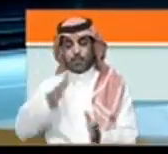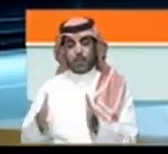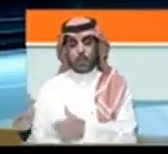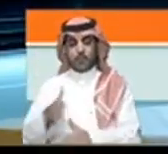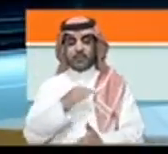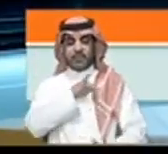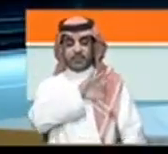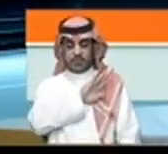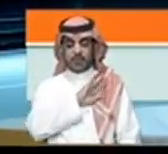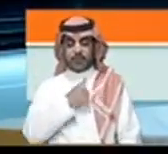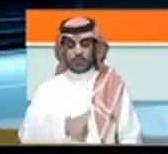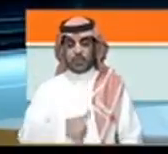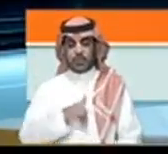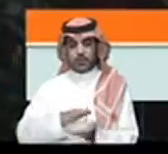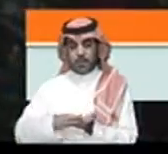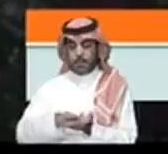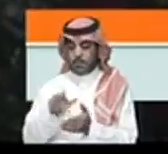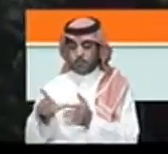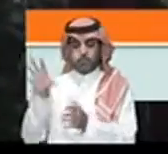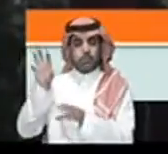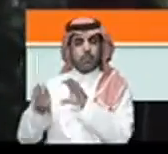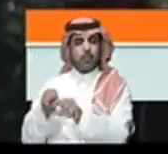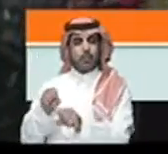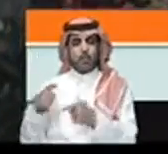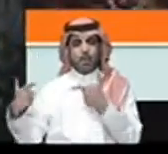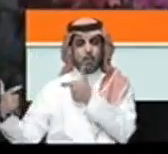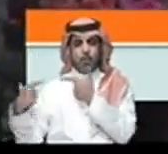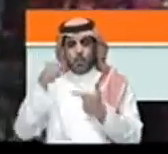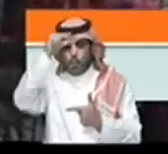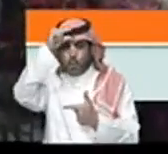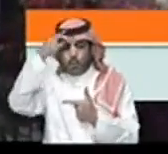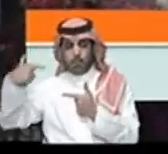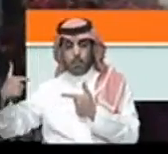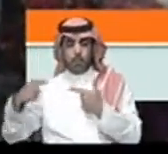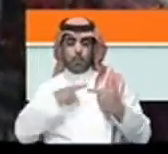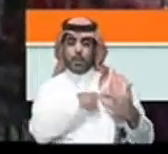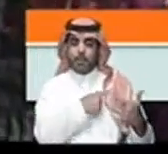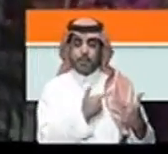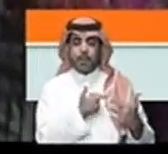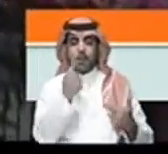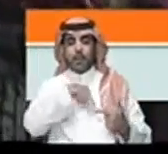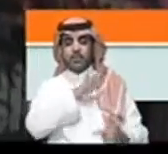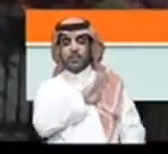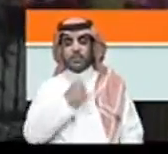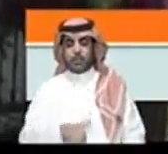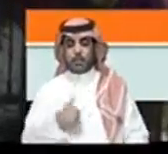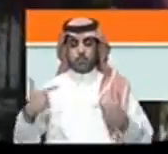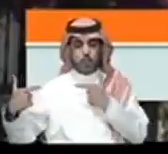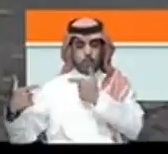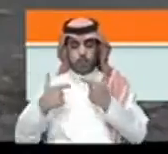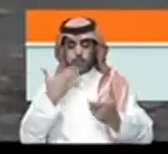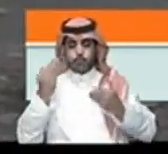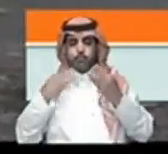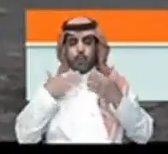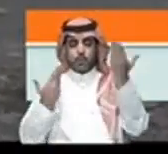في مديريه بكم في صعده عقب مواجهات ضاريه مع ميليشيا الحوثي الارهابيه اسفرت عن وقوع قتلى وجرحى في